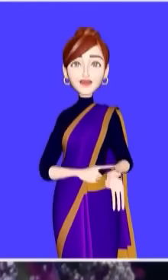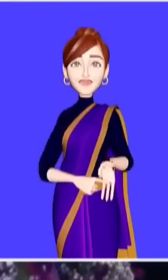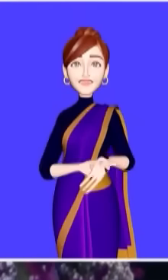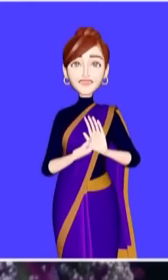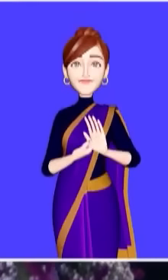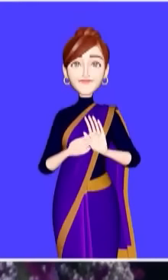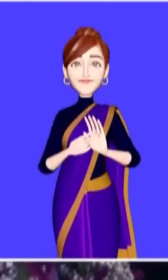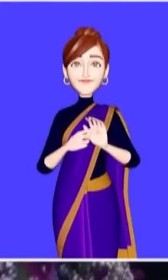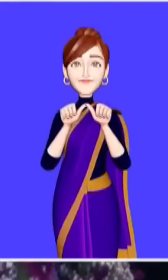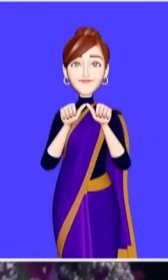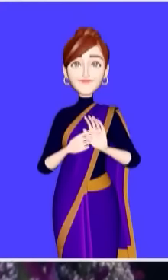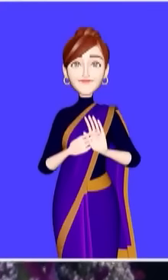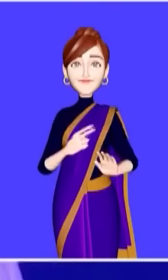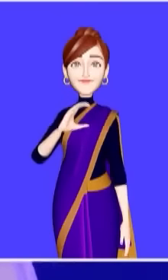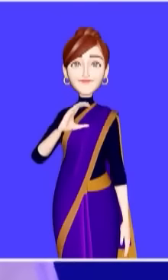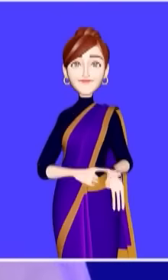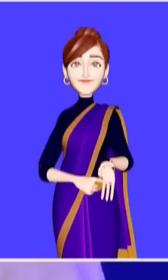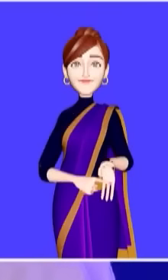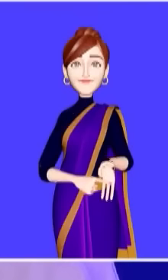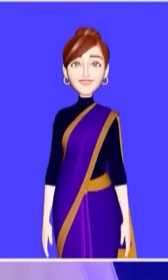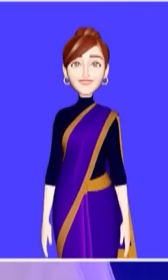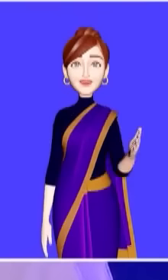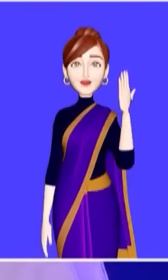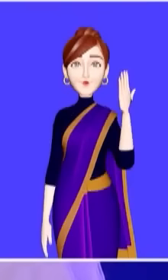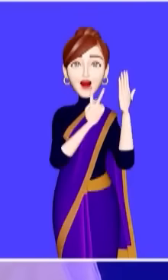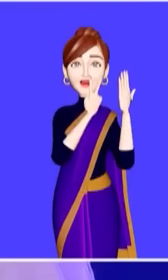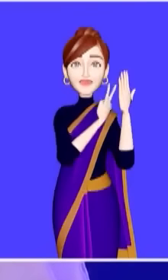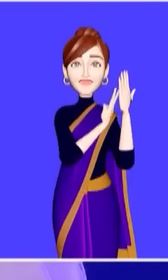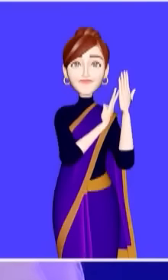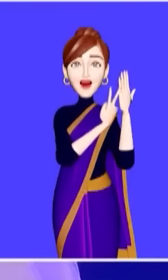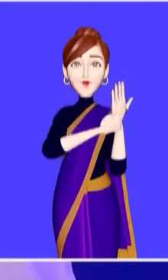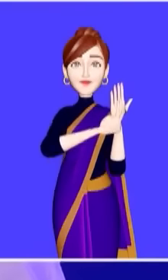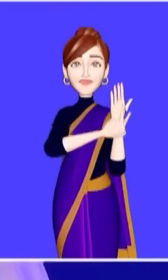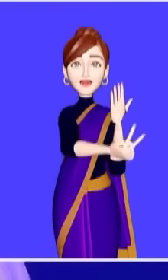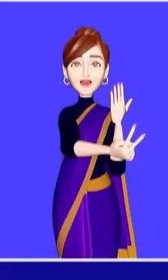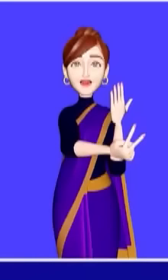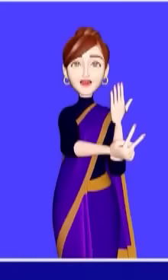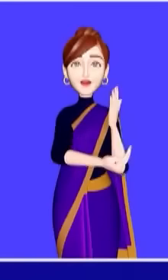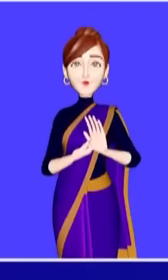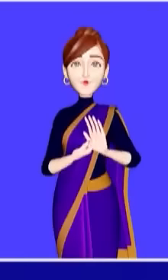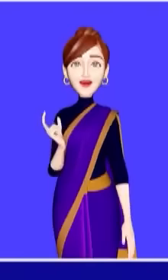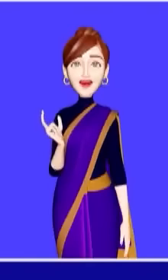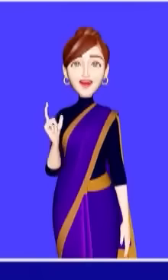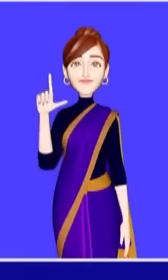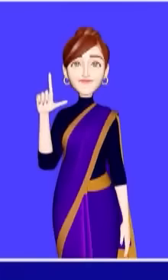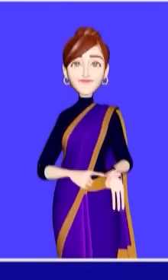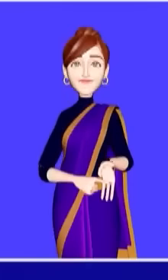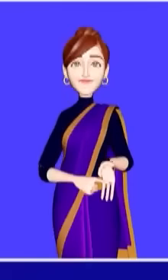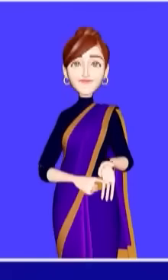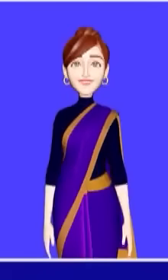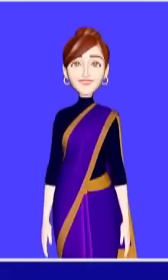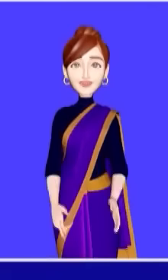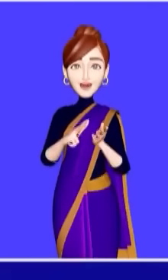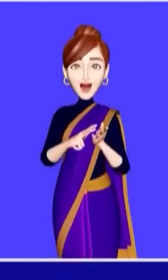का फ्यूचर ऑफ वर्क प्री डिफाइंड नहीं है। ये